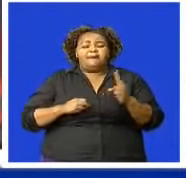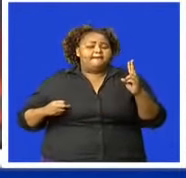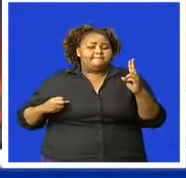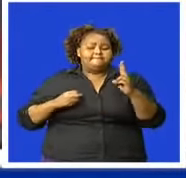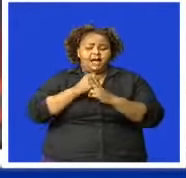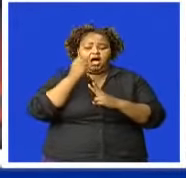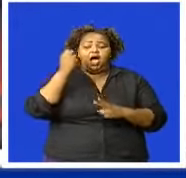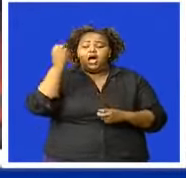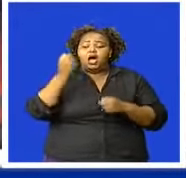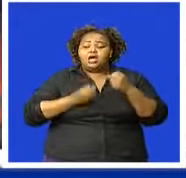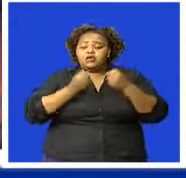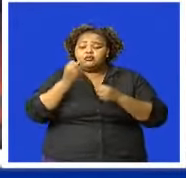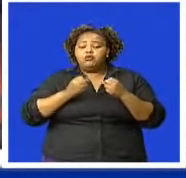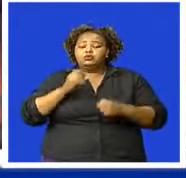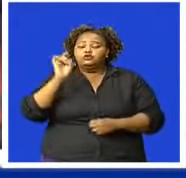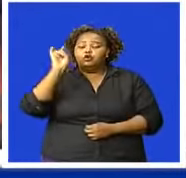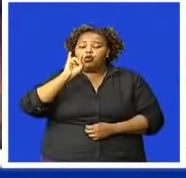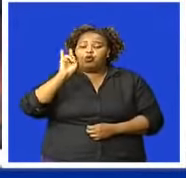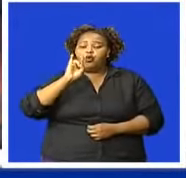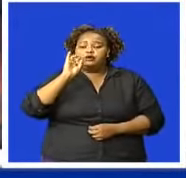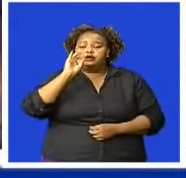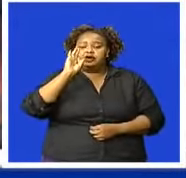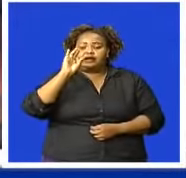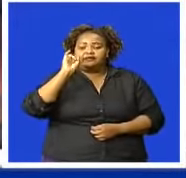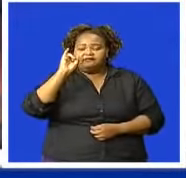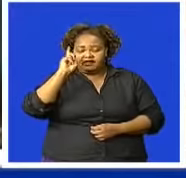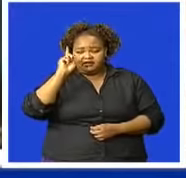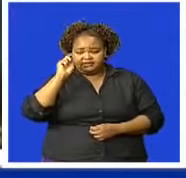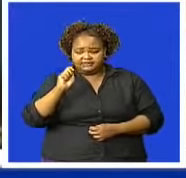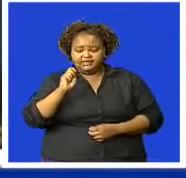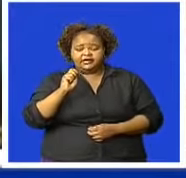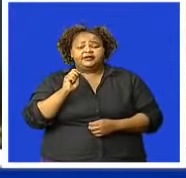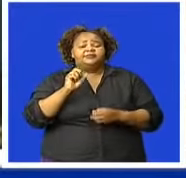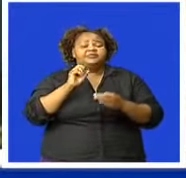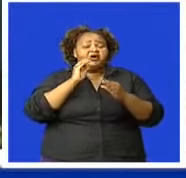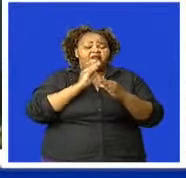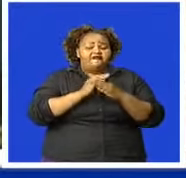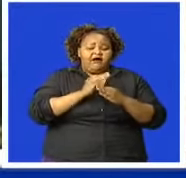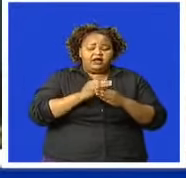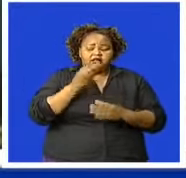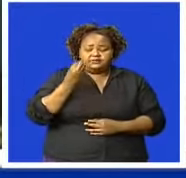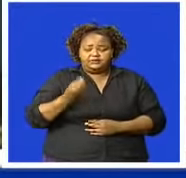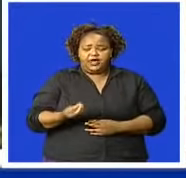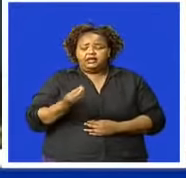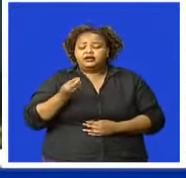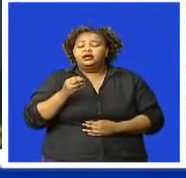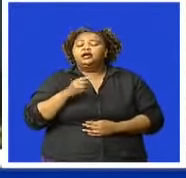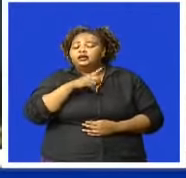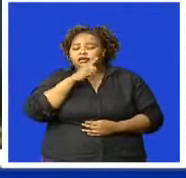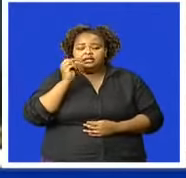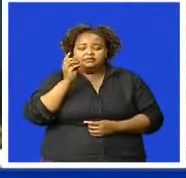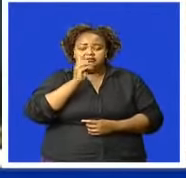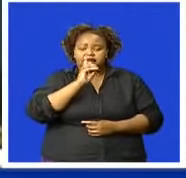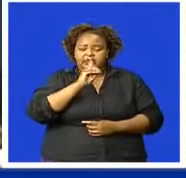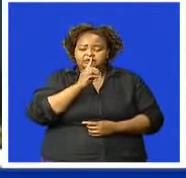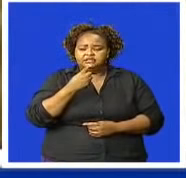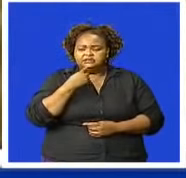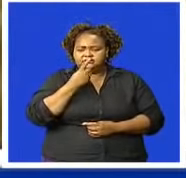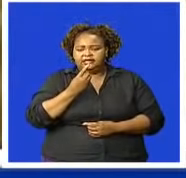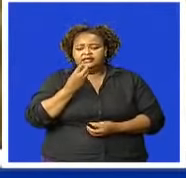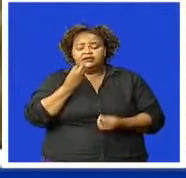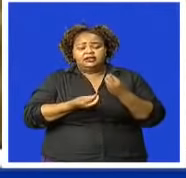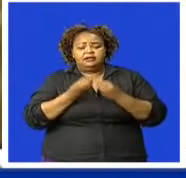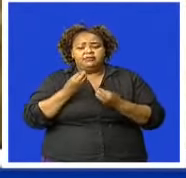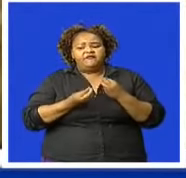wasemkhaya lobonena kwendeka lengodi babuwabo lomncane bongandlamini uthi labantwana